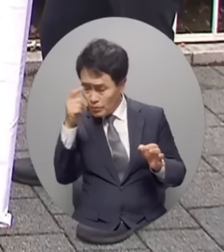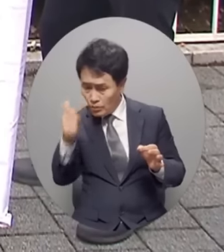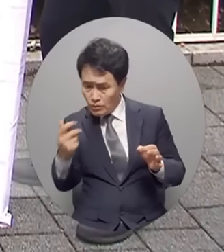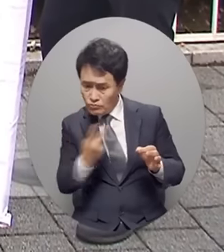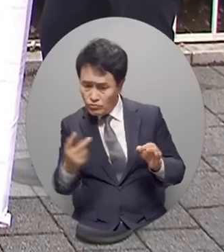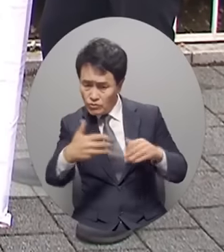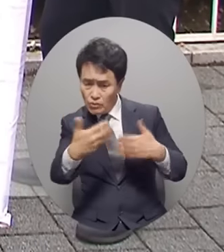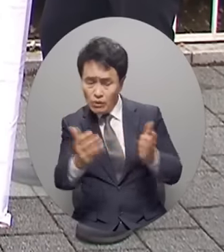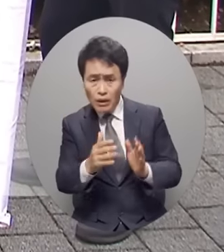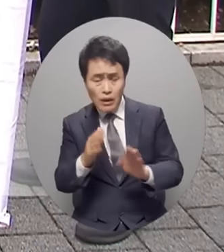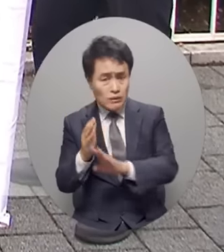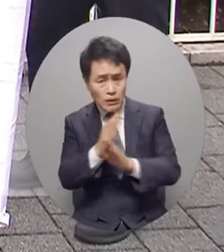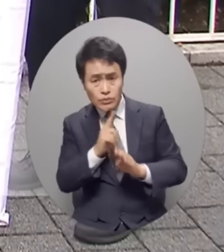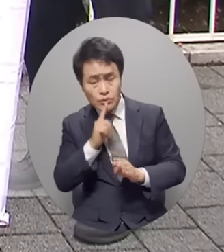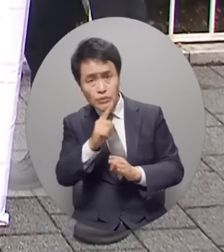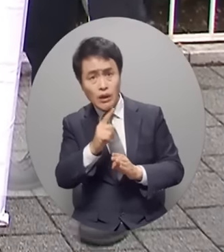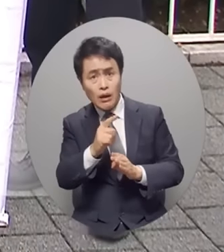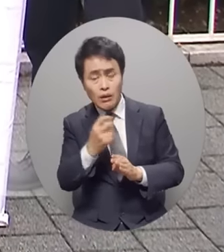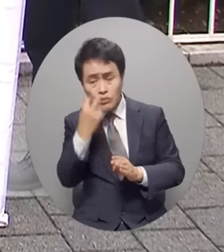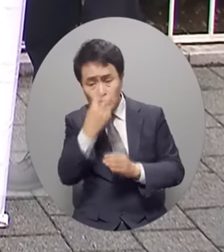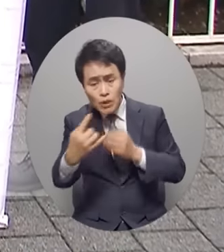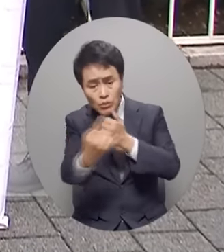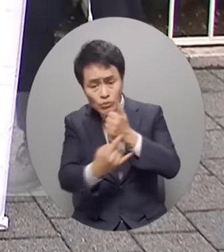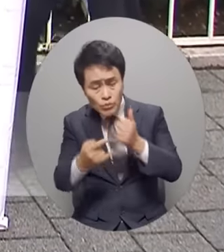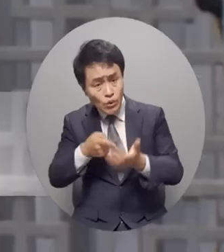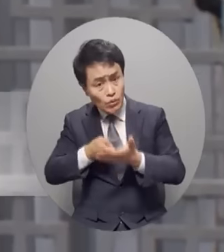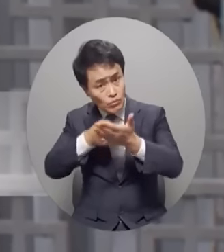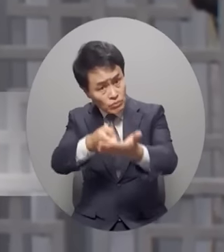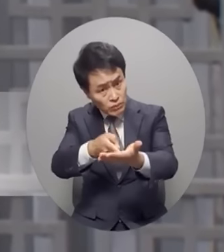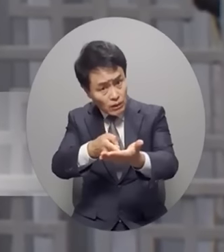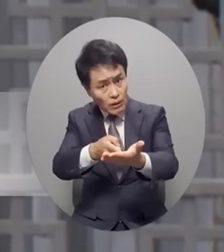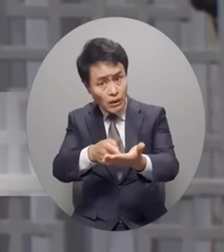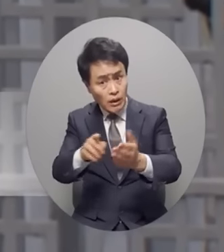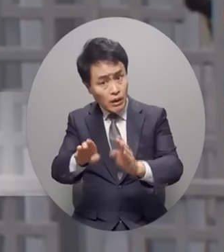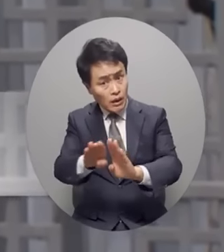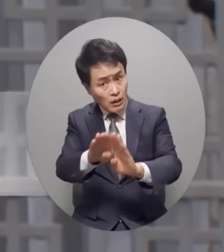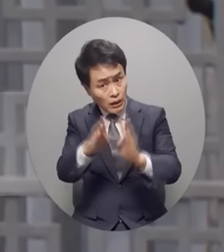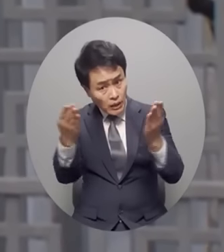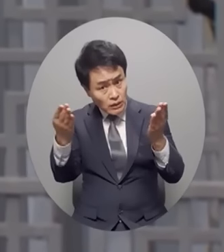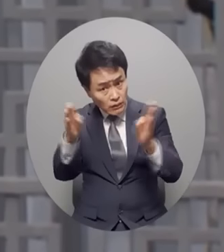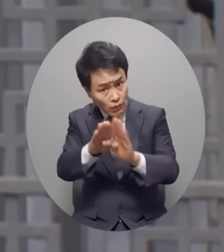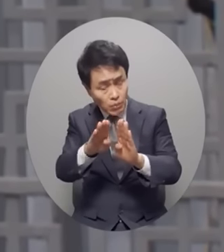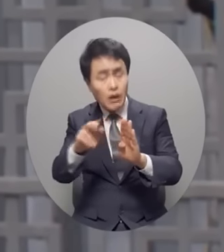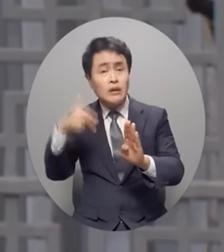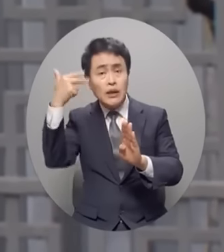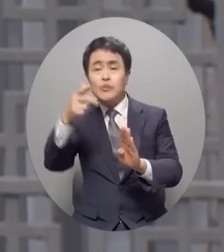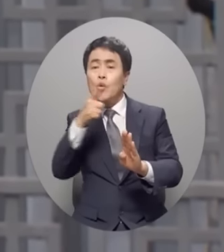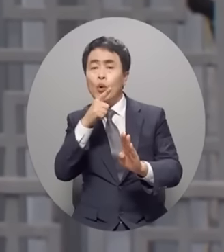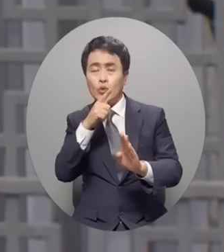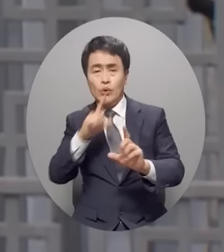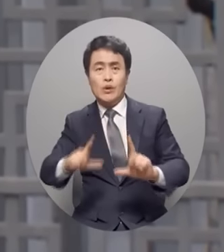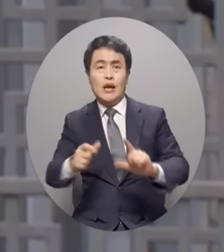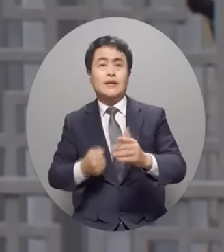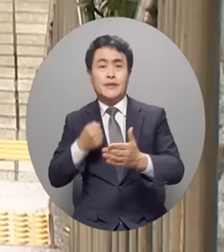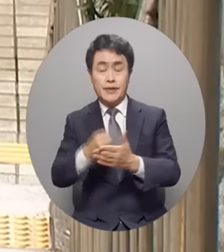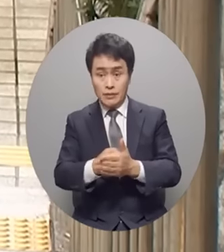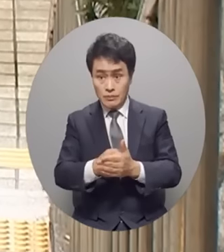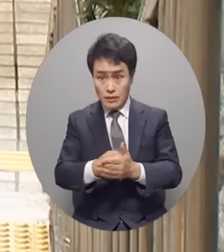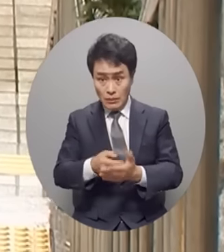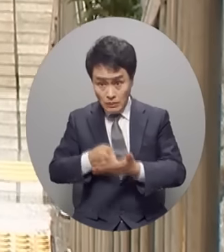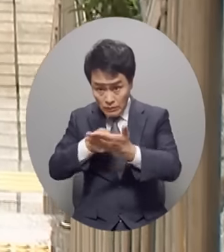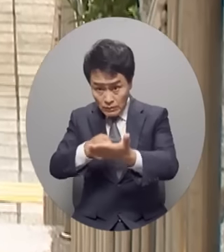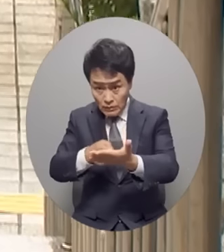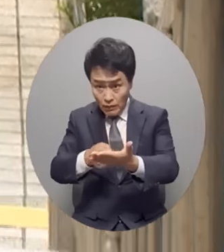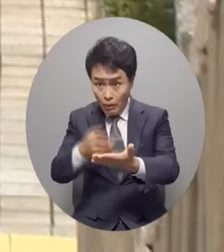최목사가 따로 신청한 수사심의 위원회 개최 여부는 다음 주 월요일 결정됩니다 신청이 받아들여진다면